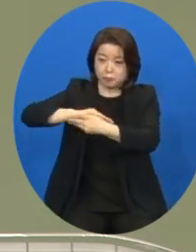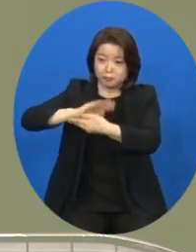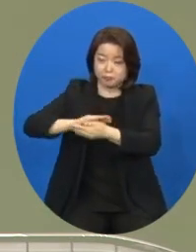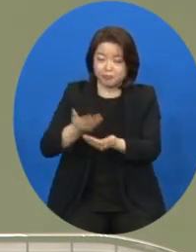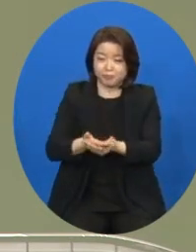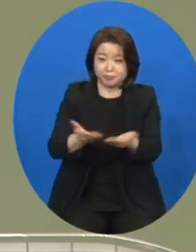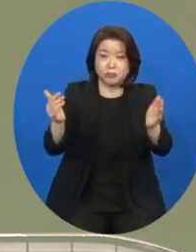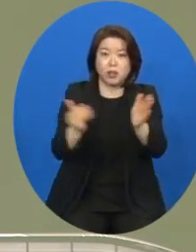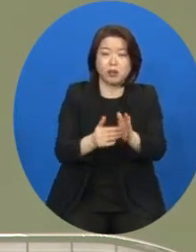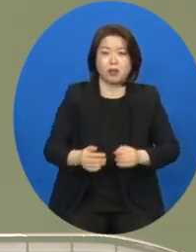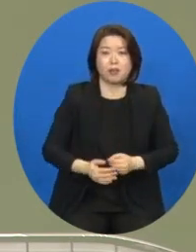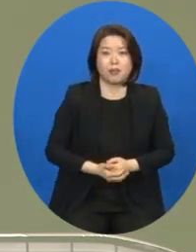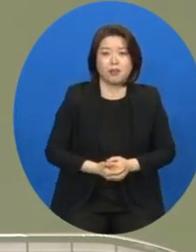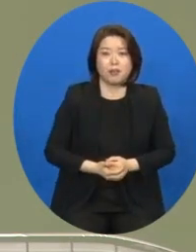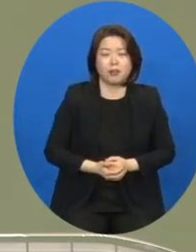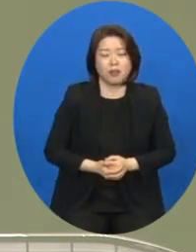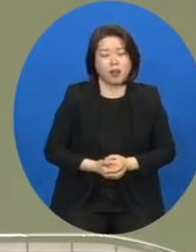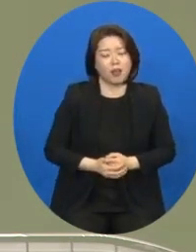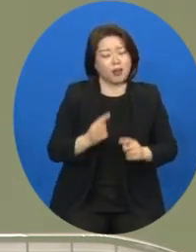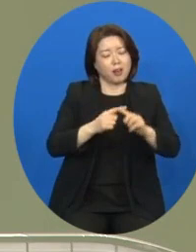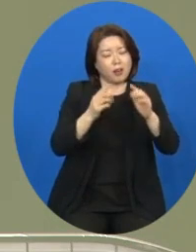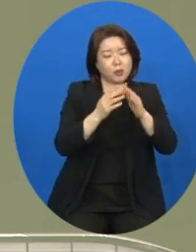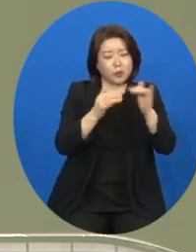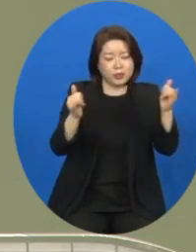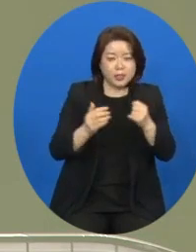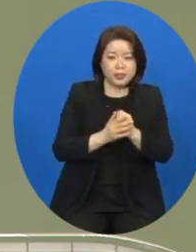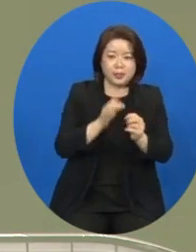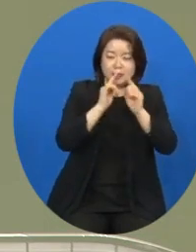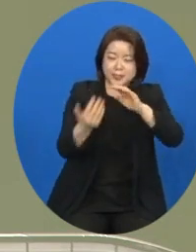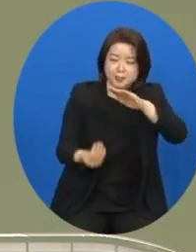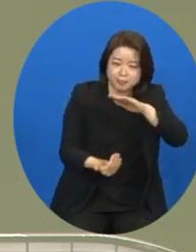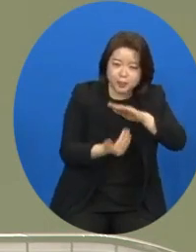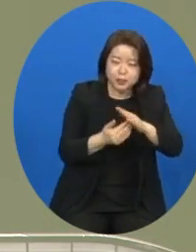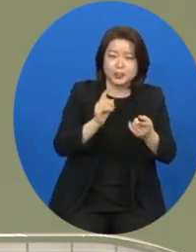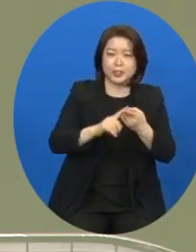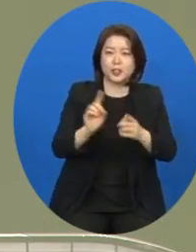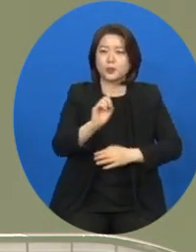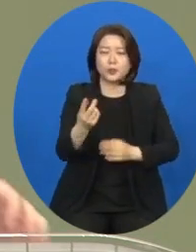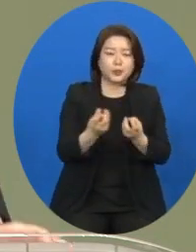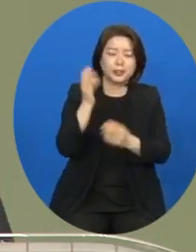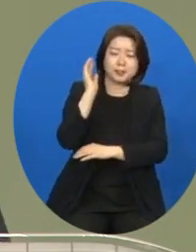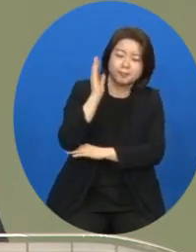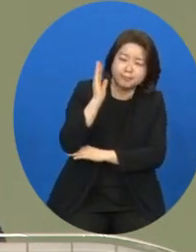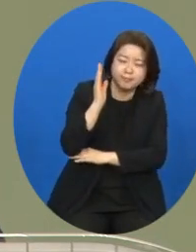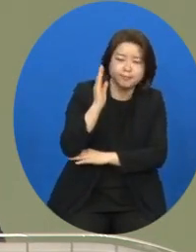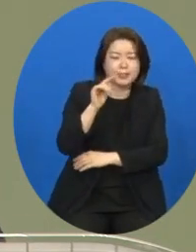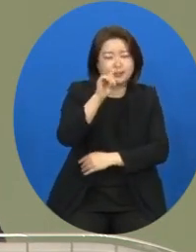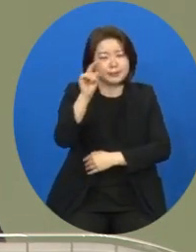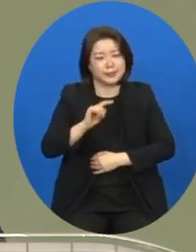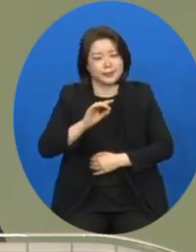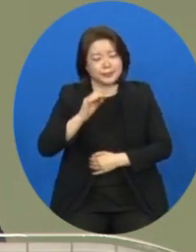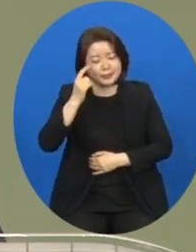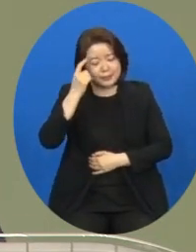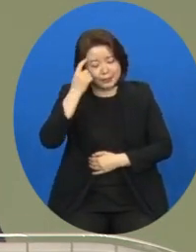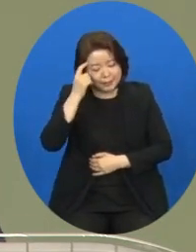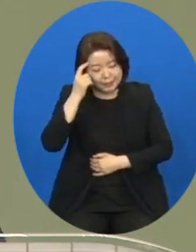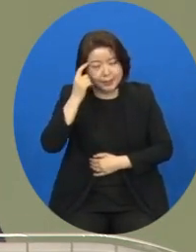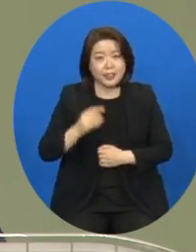도대체 말씀이 이루어질 것을 어떻게 설교할 건가 말이에요. 근데 그때 하나님께서